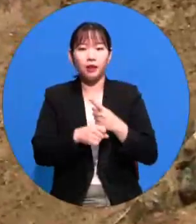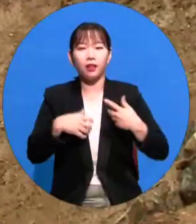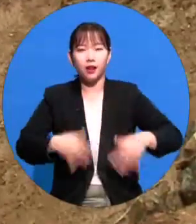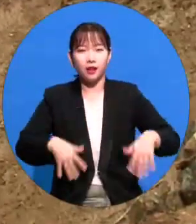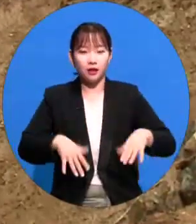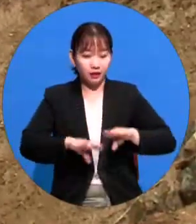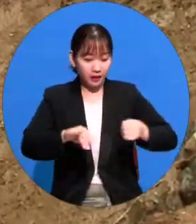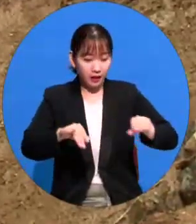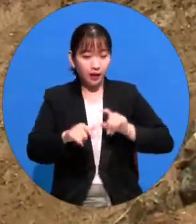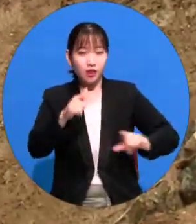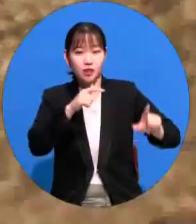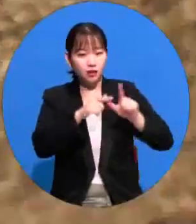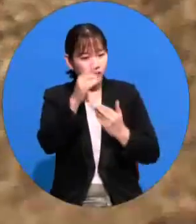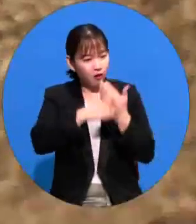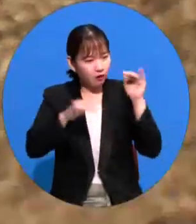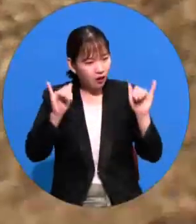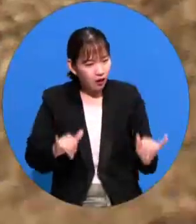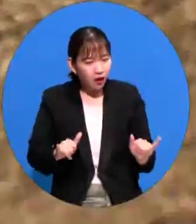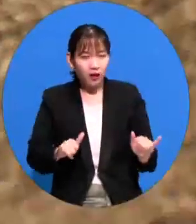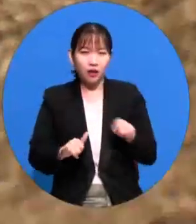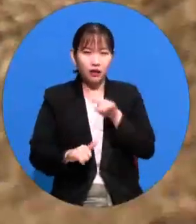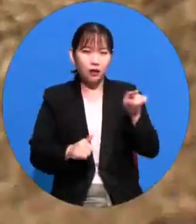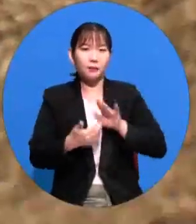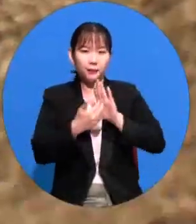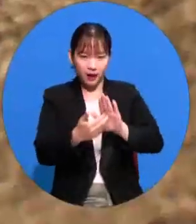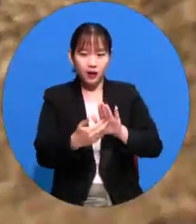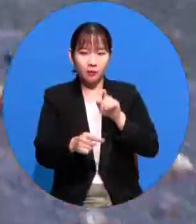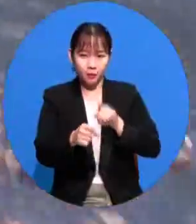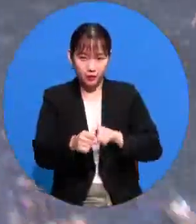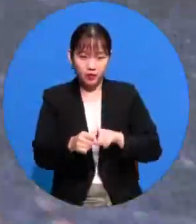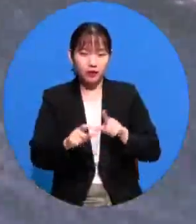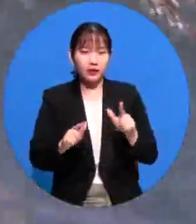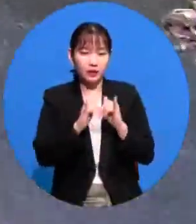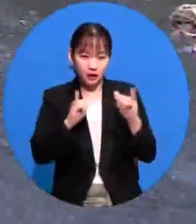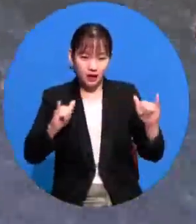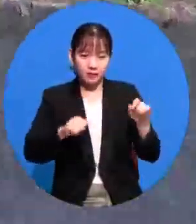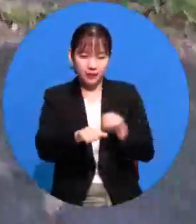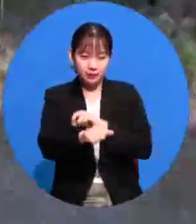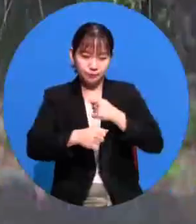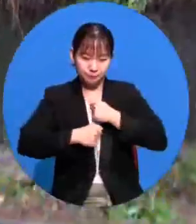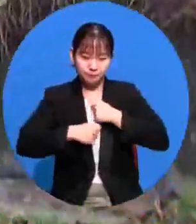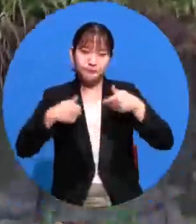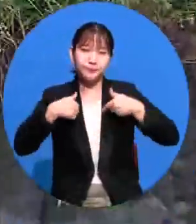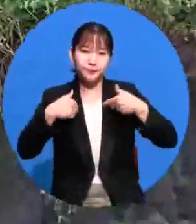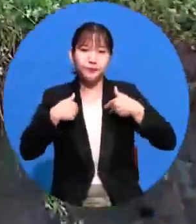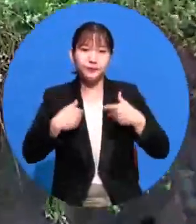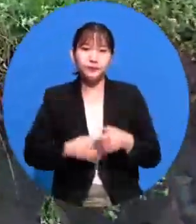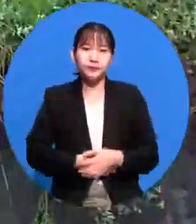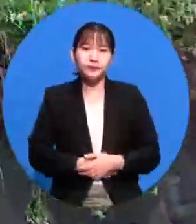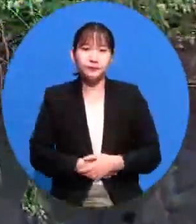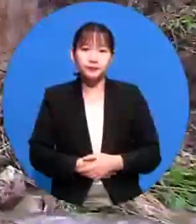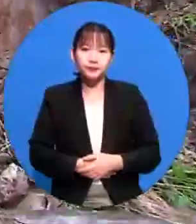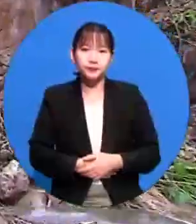허약해진 집안에서 추가 사고가 일어나지 않도록 주민들의 각별한 주의가 필요합니다. MBC 뉴스 천홍입니다.